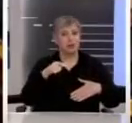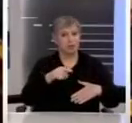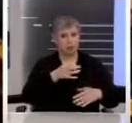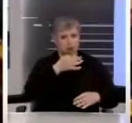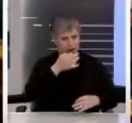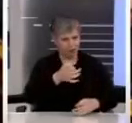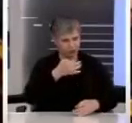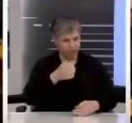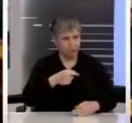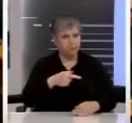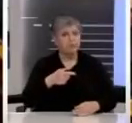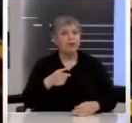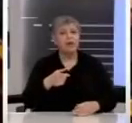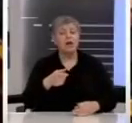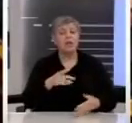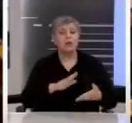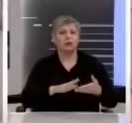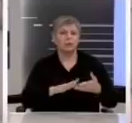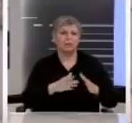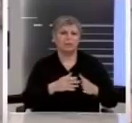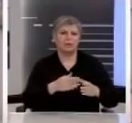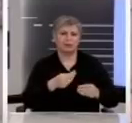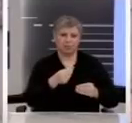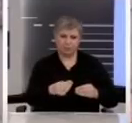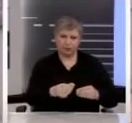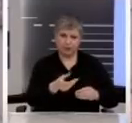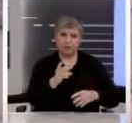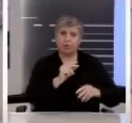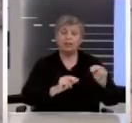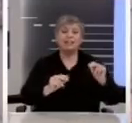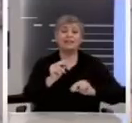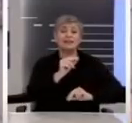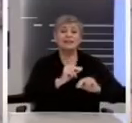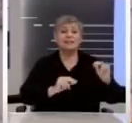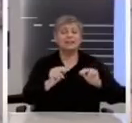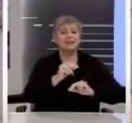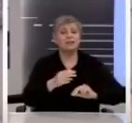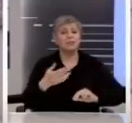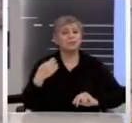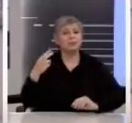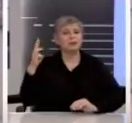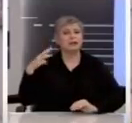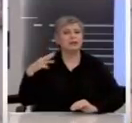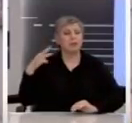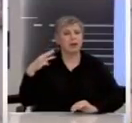στα πρακτικά δε της Βουλής κατατίθενται η συζήτηση που είναι στη διάσκεψη των Πρόεδρων προ τριών ημερών.